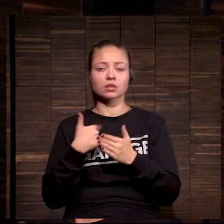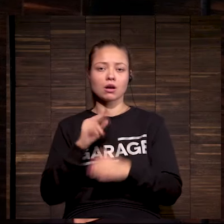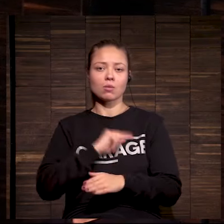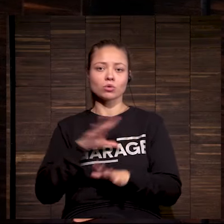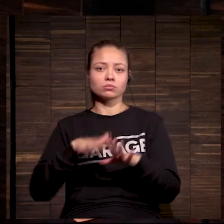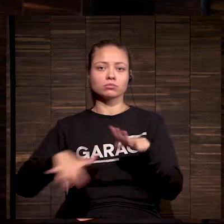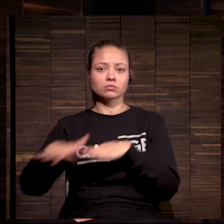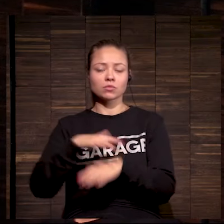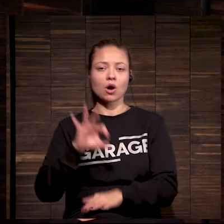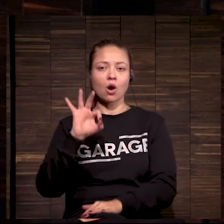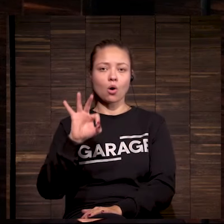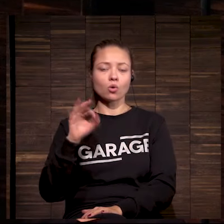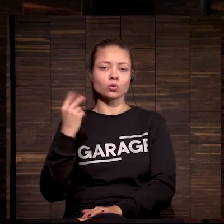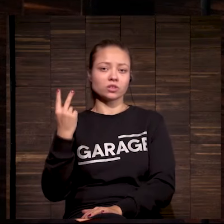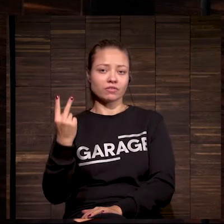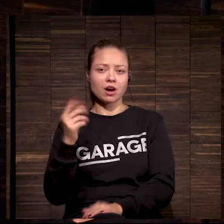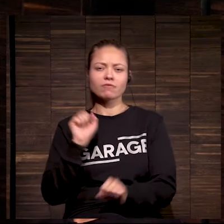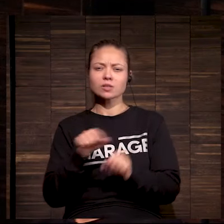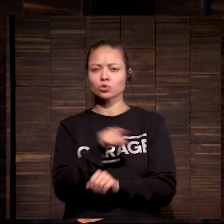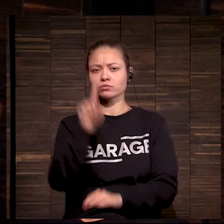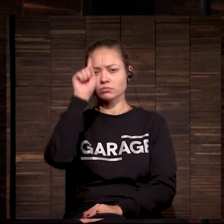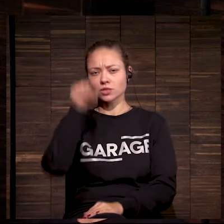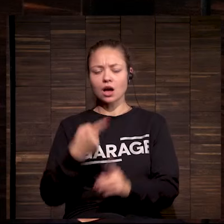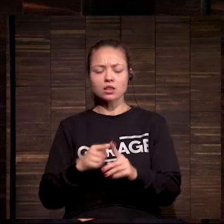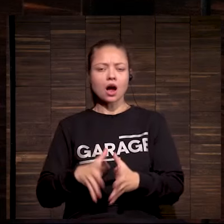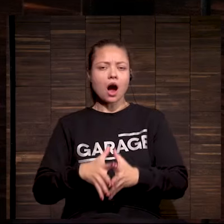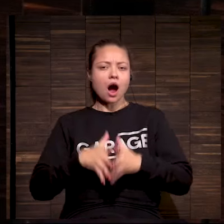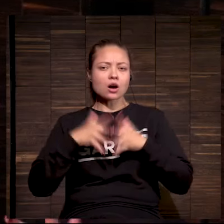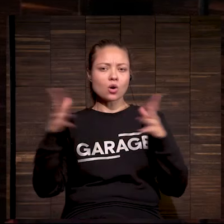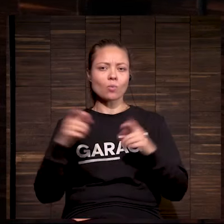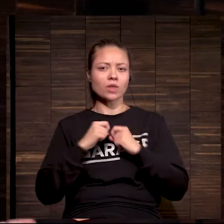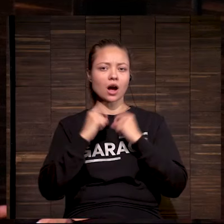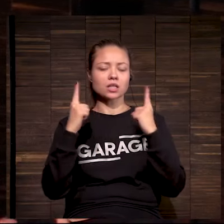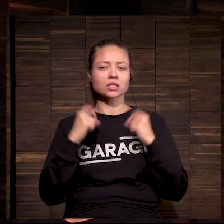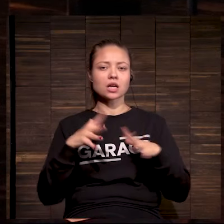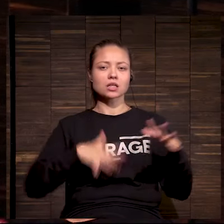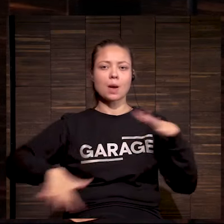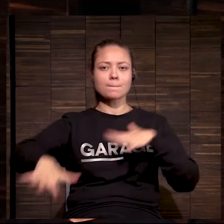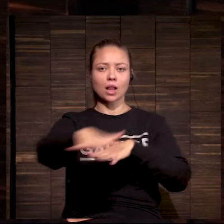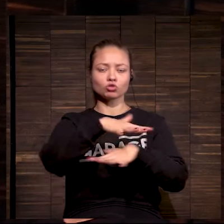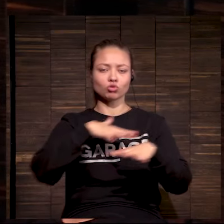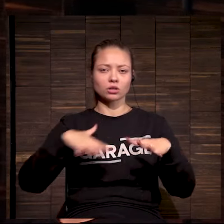площадке о 2 уч шею возможно вы слышали от огромная концертная площадка